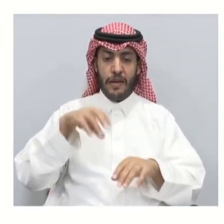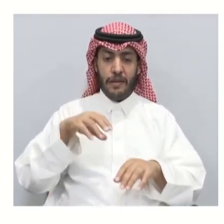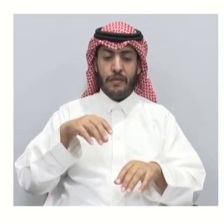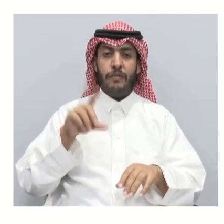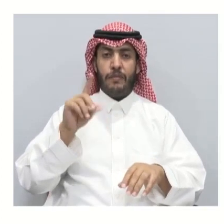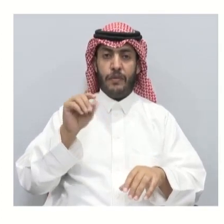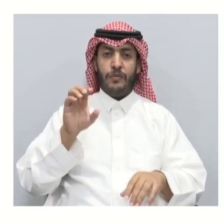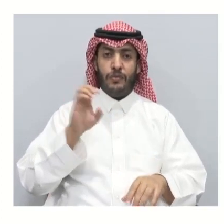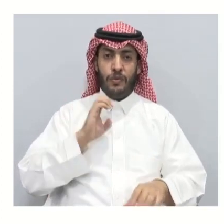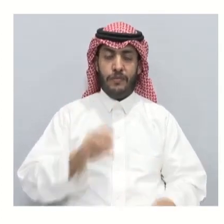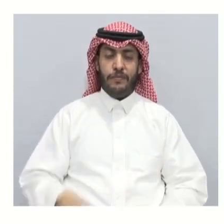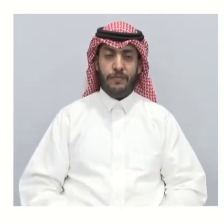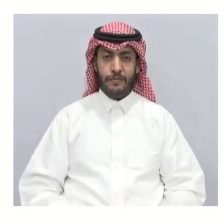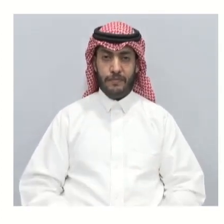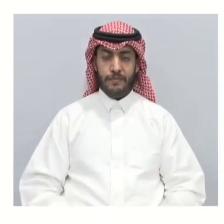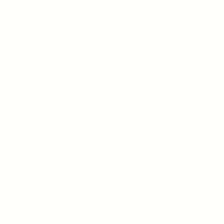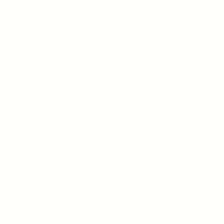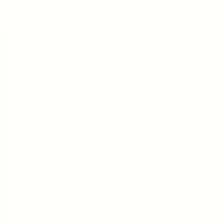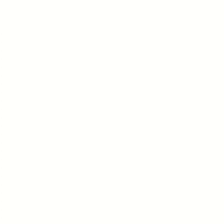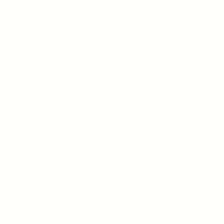تفضلوا بارك الله فيكم